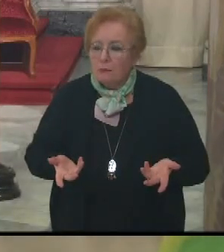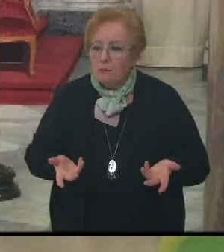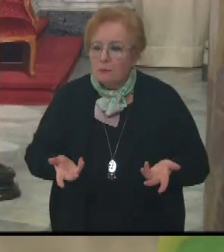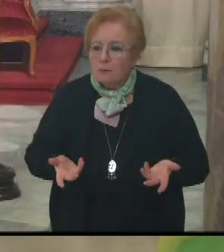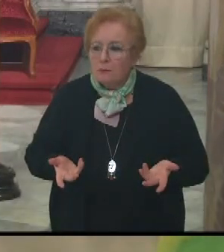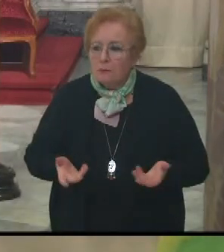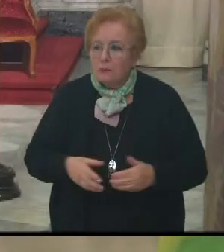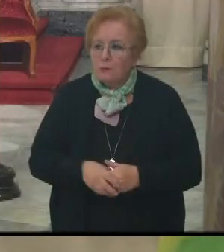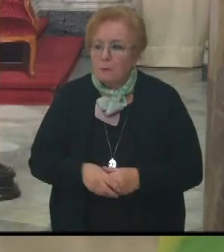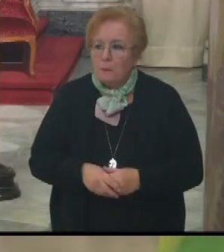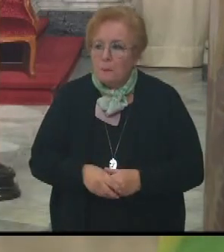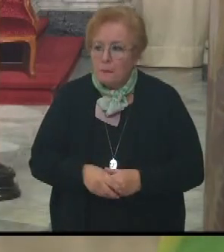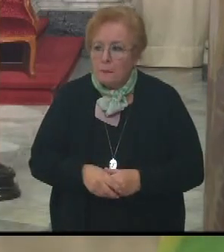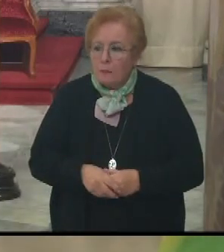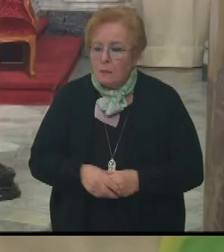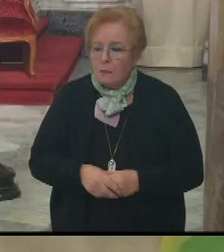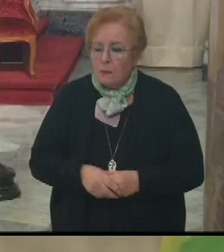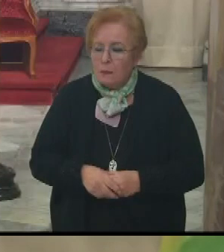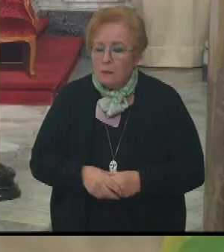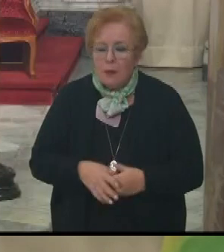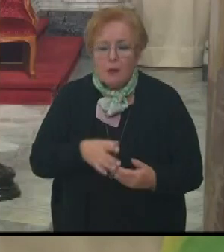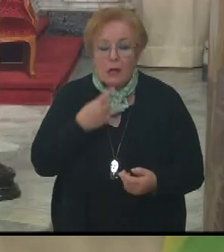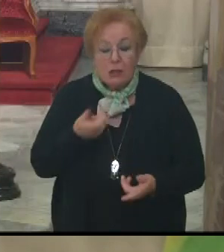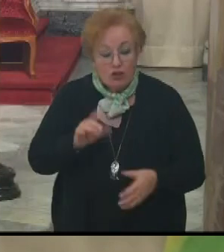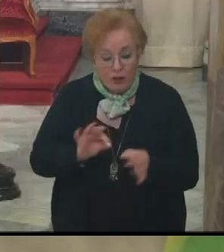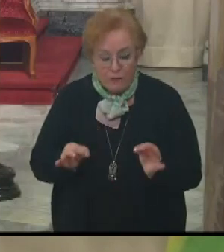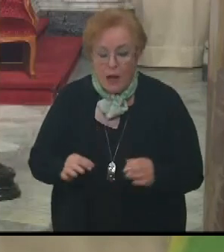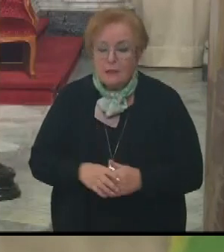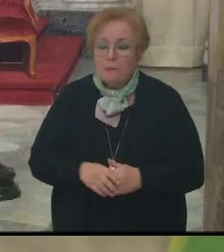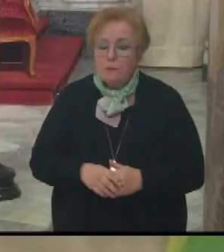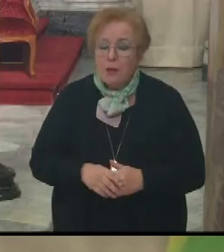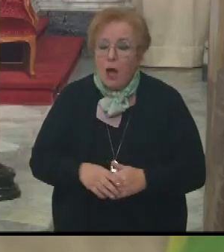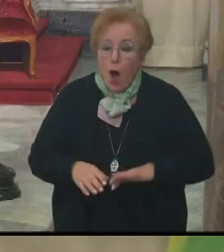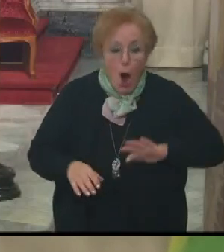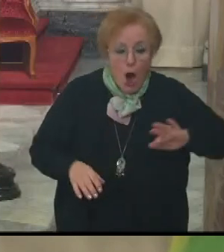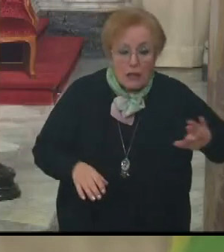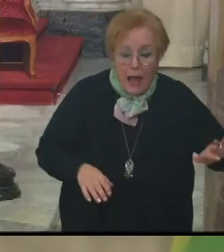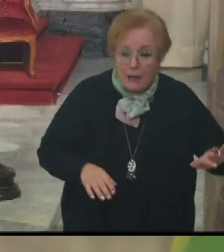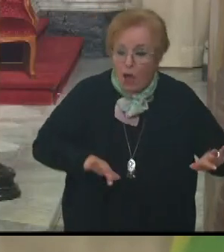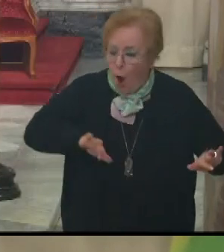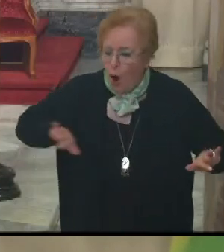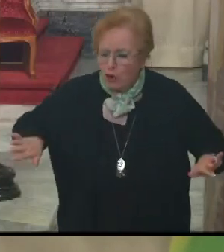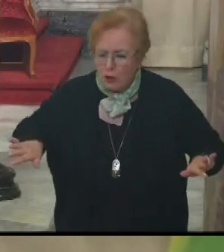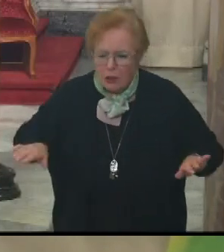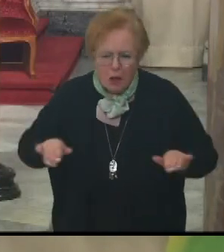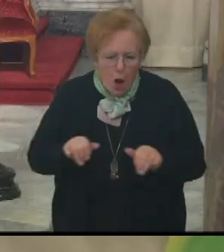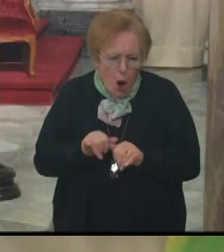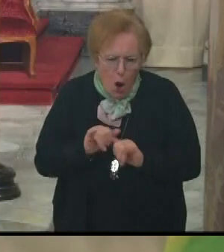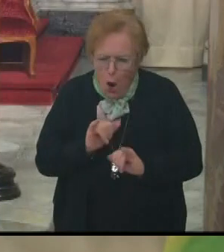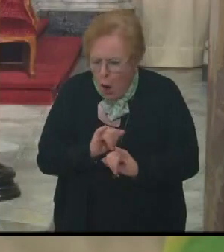Quanto è lontano l'Oriente dall'Occidente, quindi all'estremo, più